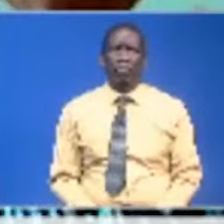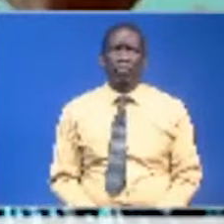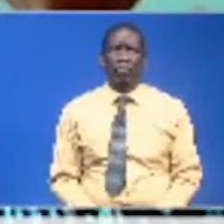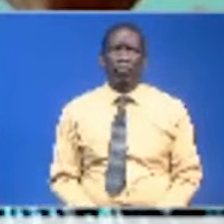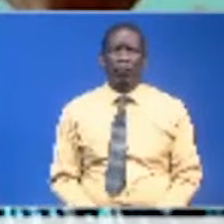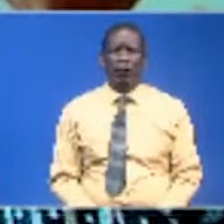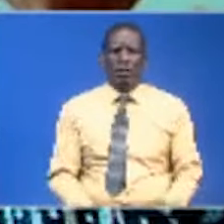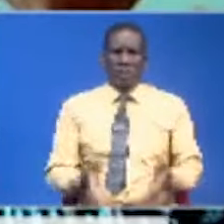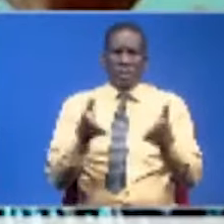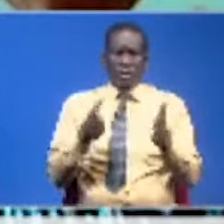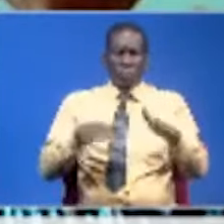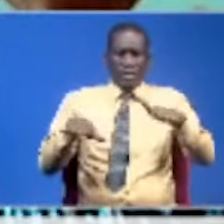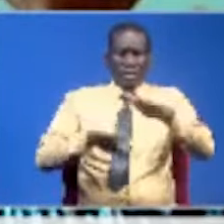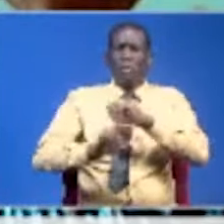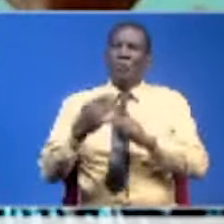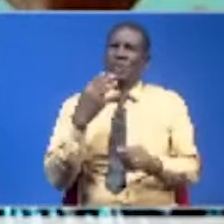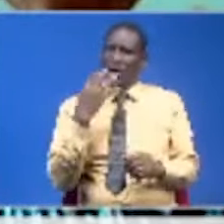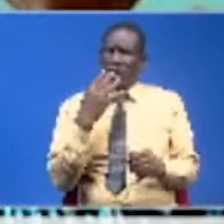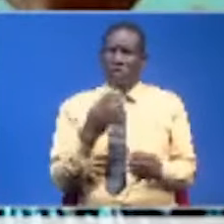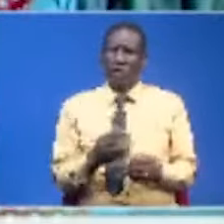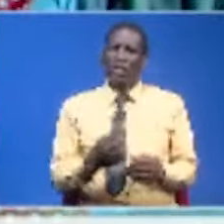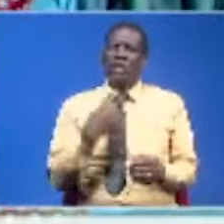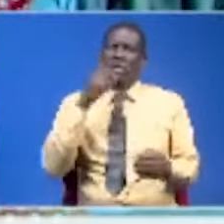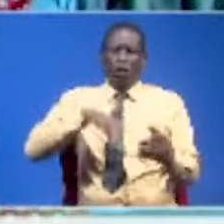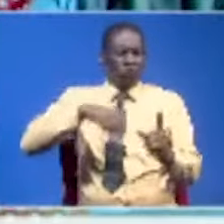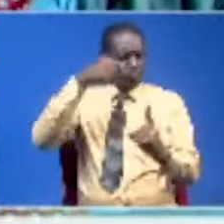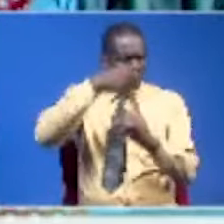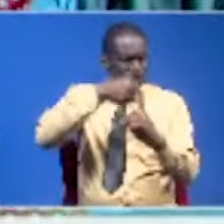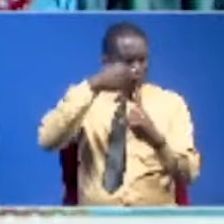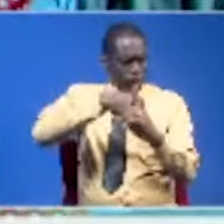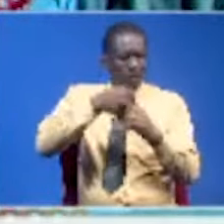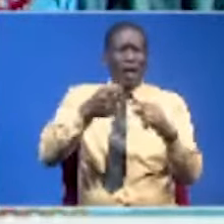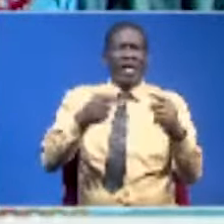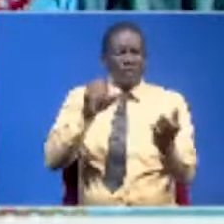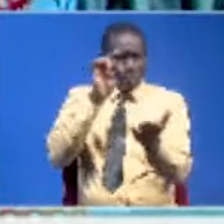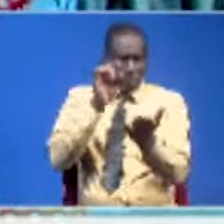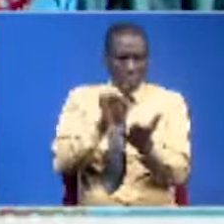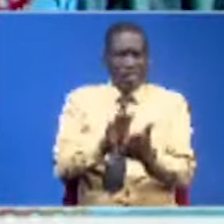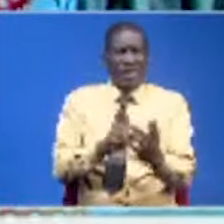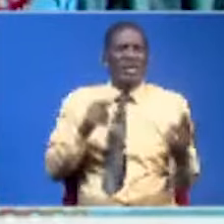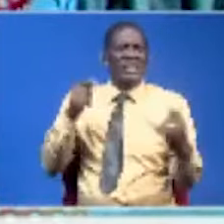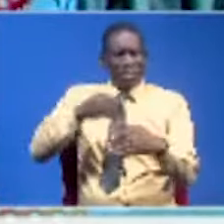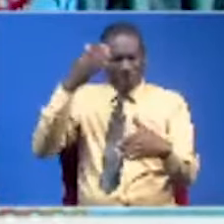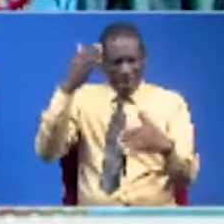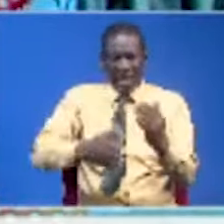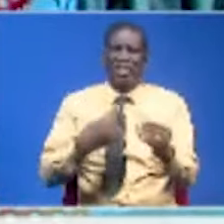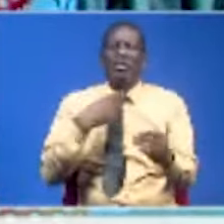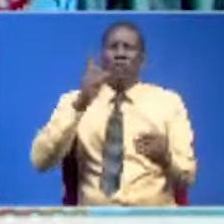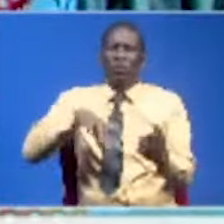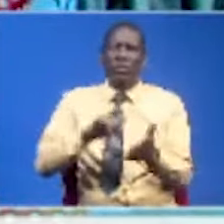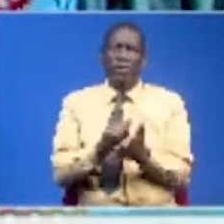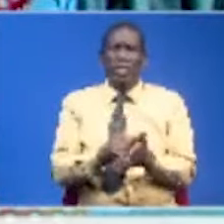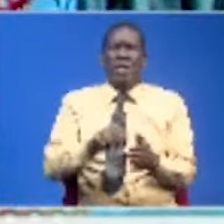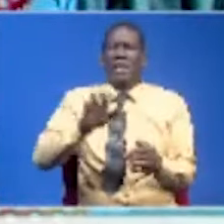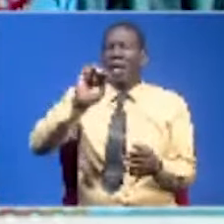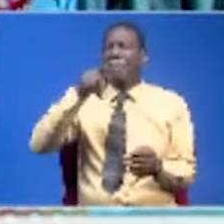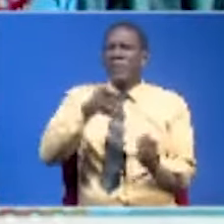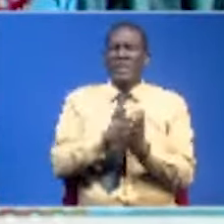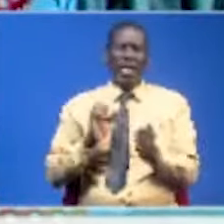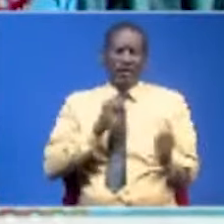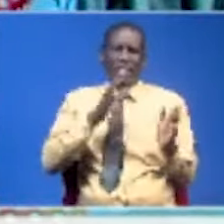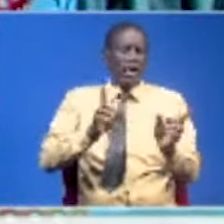Na mtazamaji, naibu rais Rigathi Gachagua ameapa kupigana vita dhidi ya kubanduliwa kwake hadi mwisho, akisema kwamba wabunge na maseneta